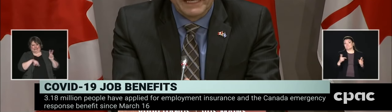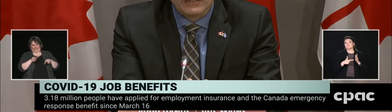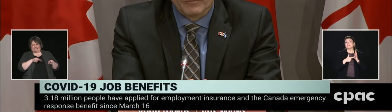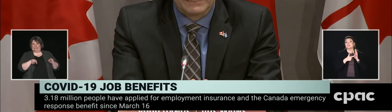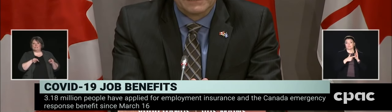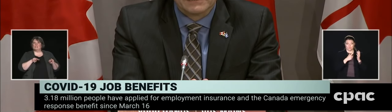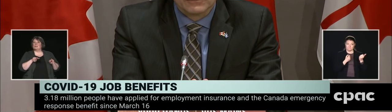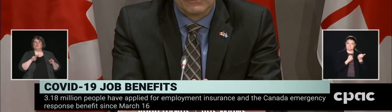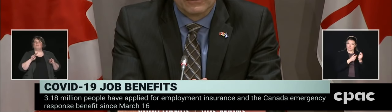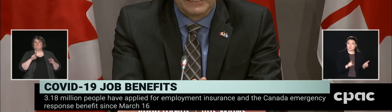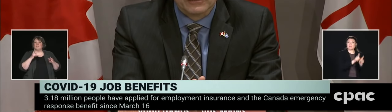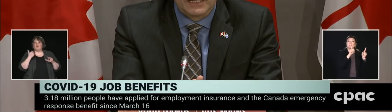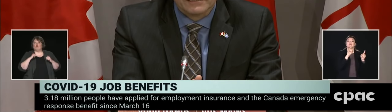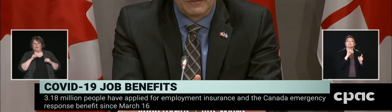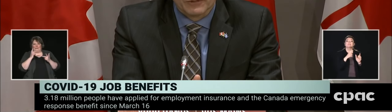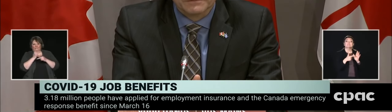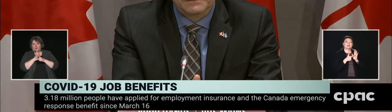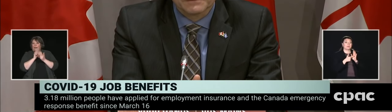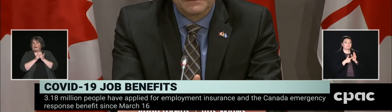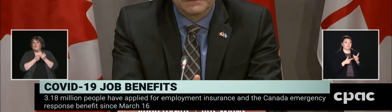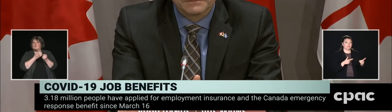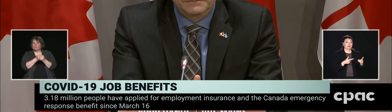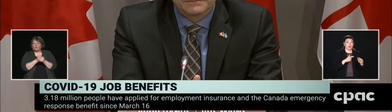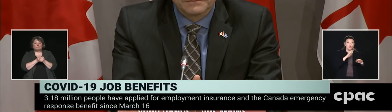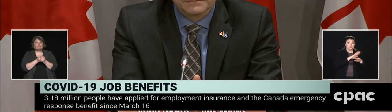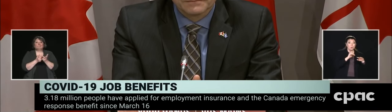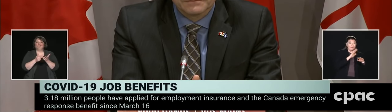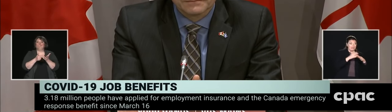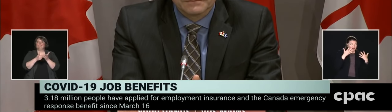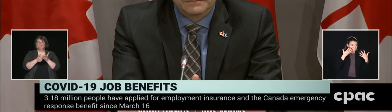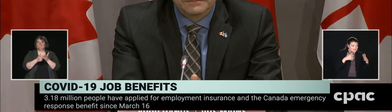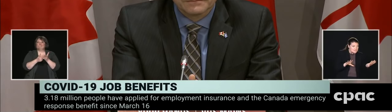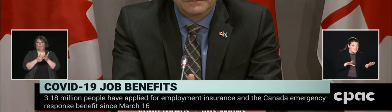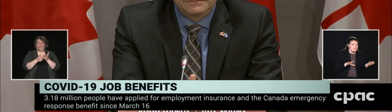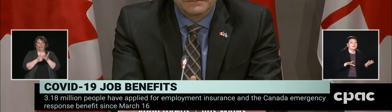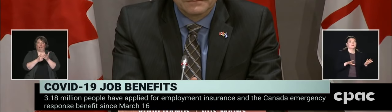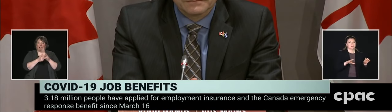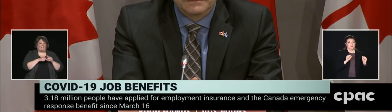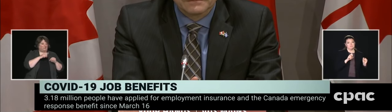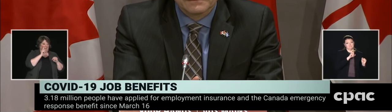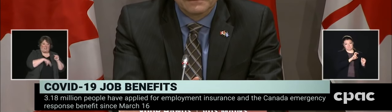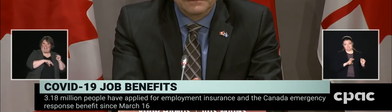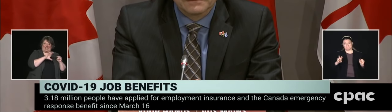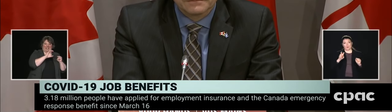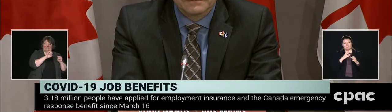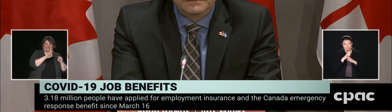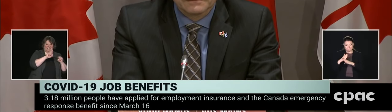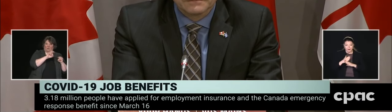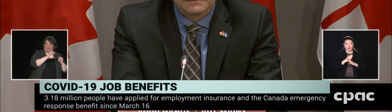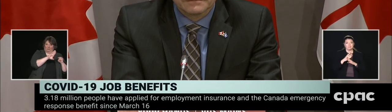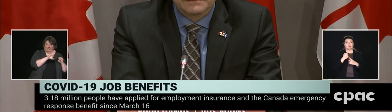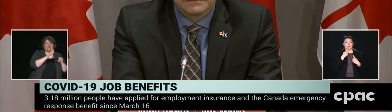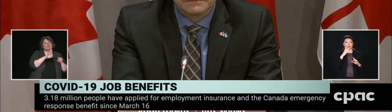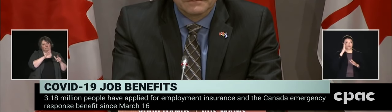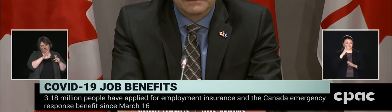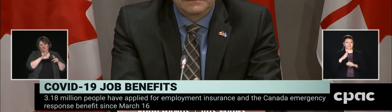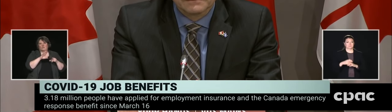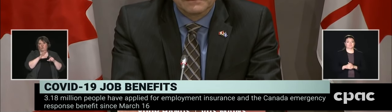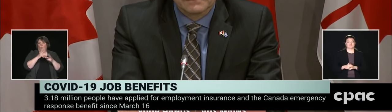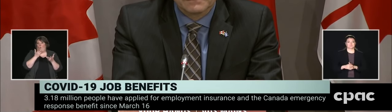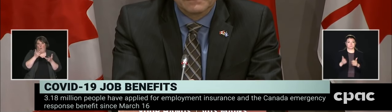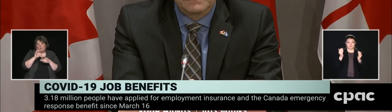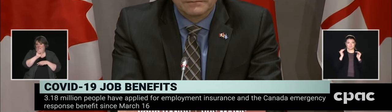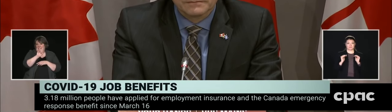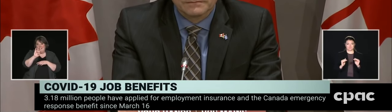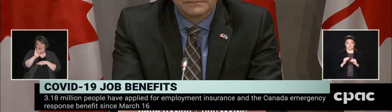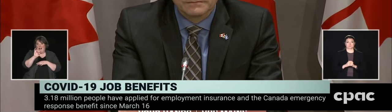voie de perdre leurs prestations d'assurance-emploi. Merci, M. le ministre opérateur. Prochaine question, s'il vous plaît.